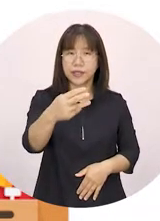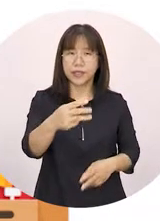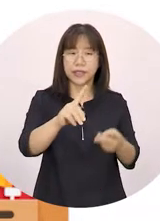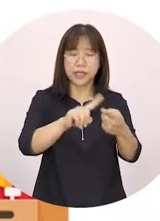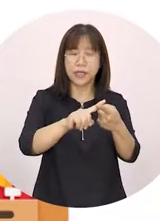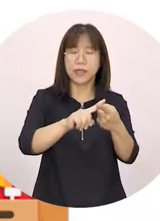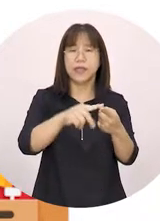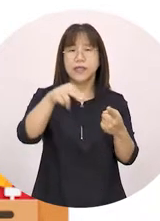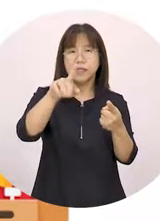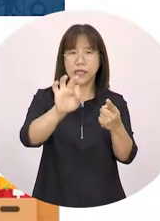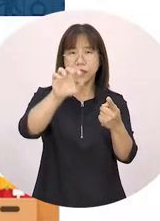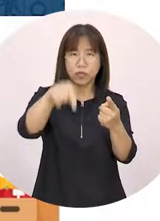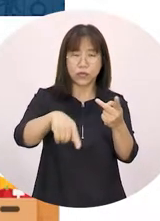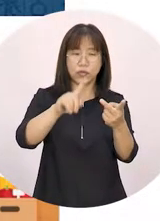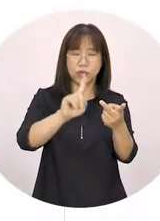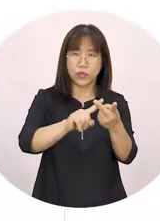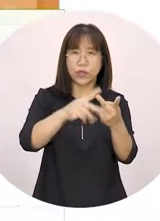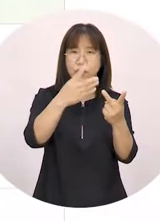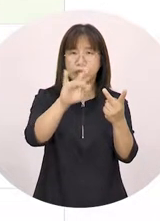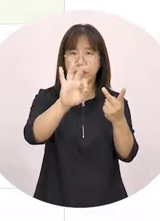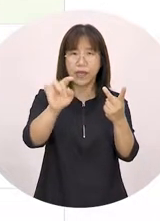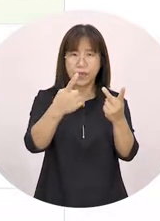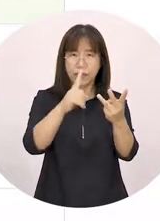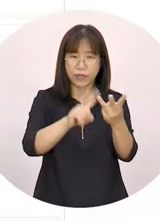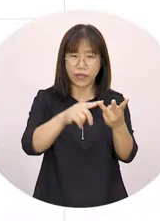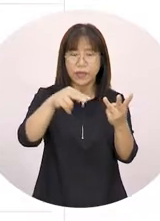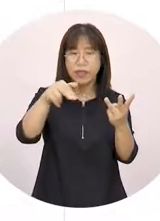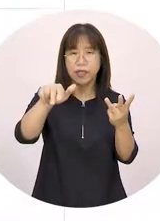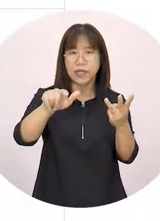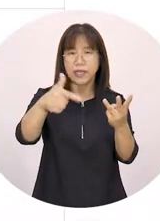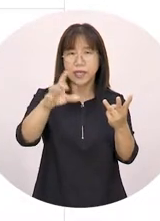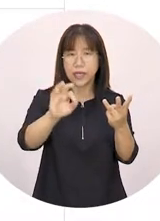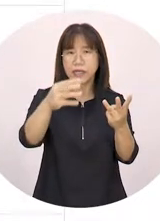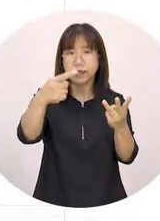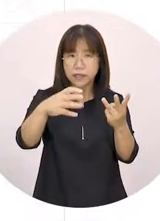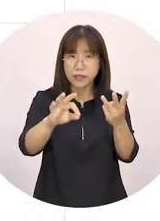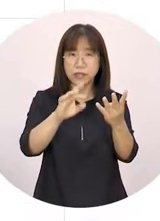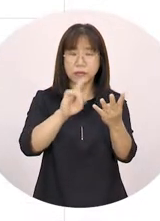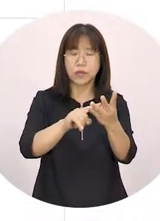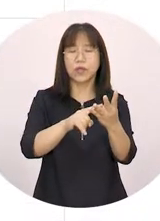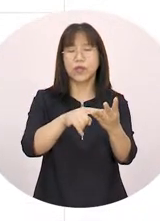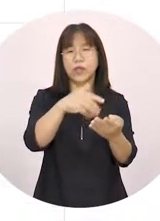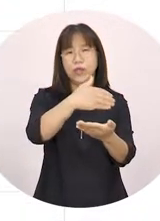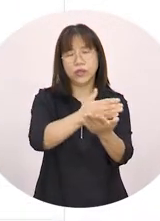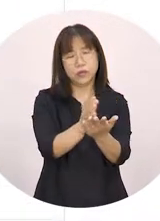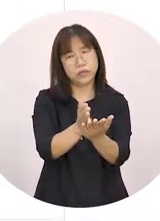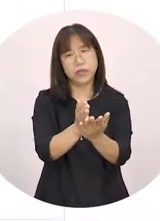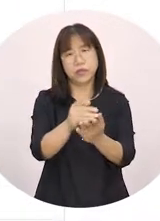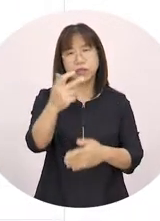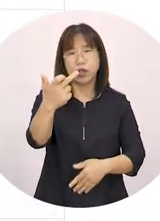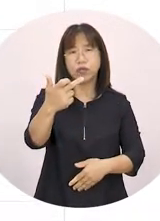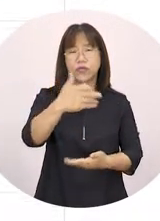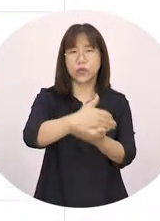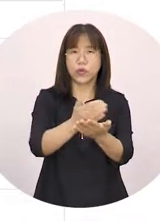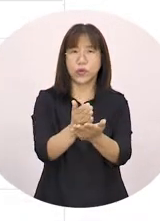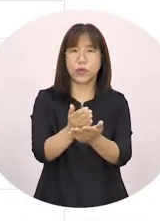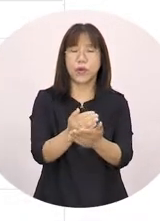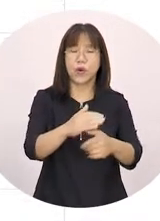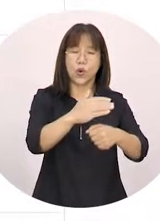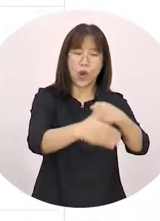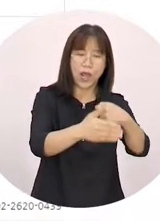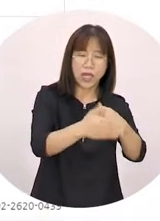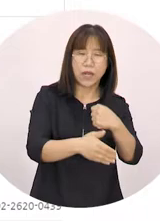임실군, 상주시, 태양군, 강릉시 등 총 12개 자매 결연지에서 직접 생산 가공한